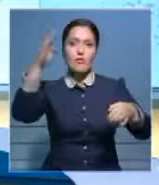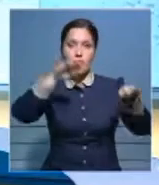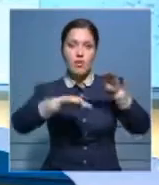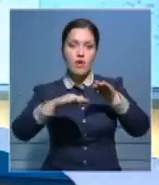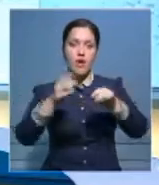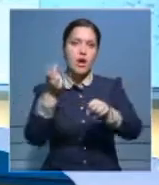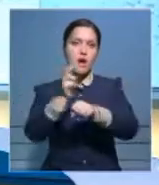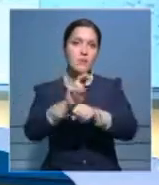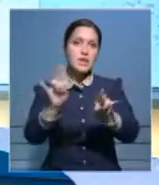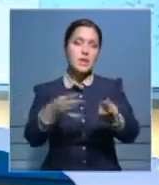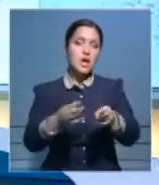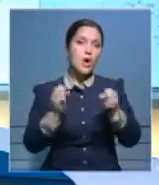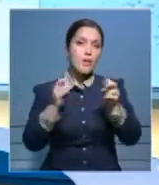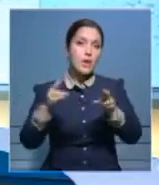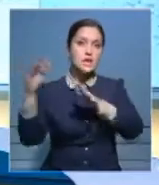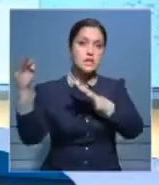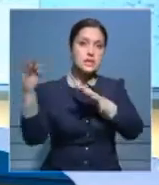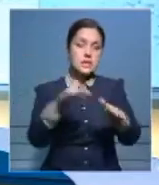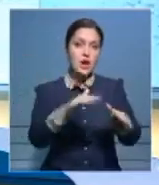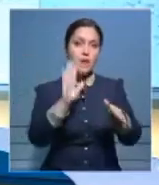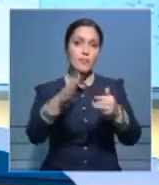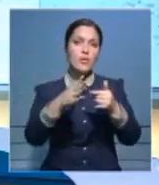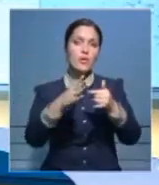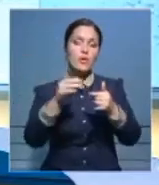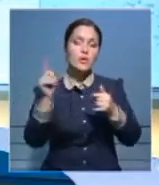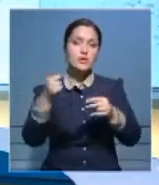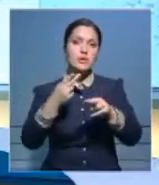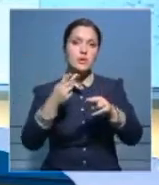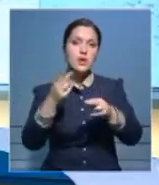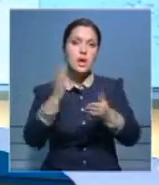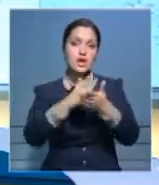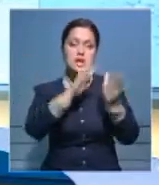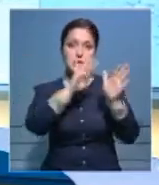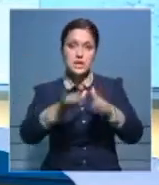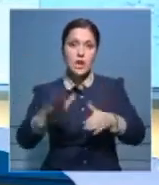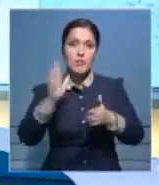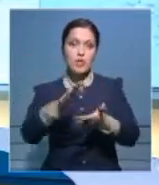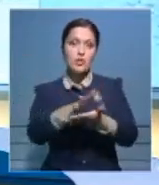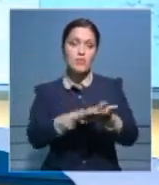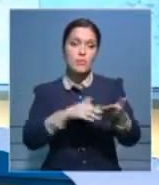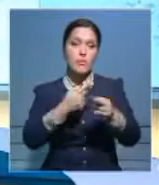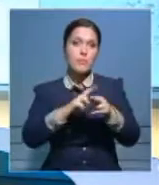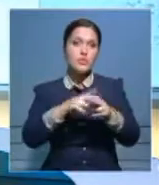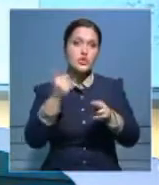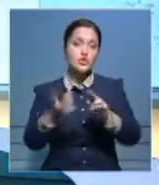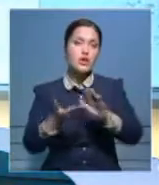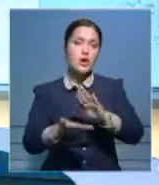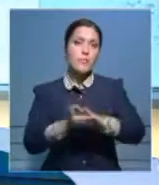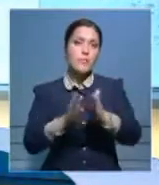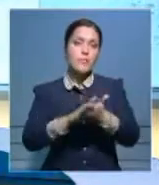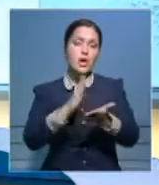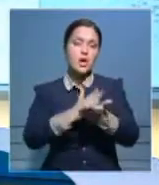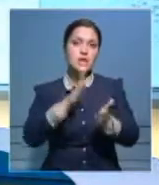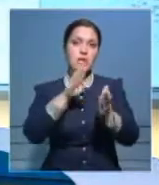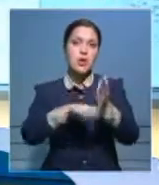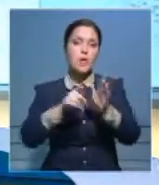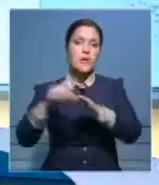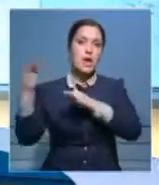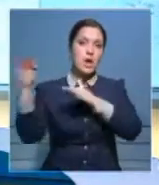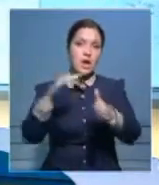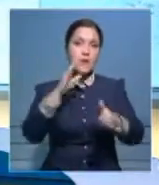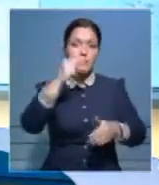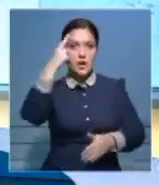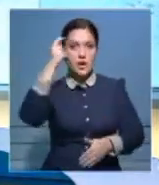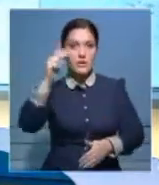высокогорные участки. Опасность хода лавин сохраняется. Это связано с продолжающимися осадками и неустойчивым состоянием снежного покрова,